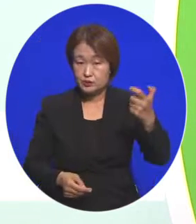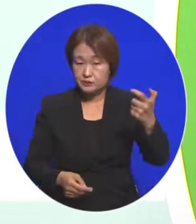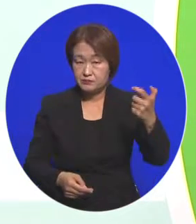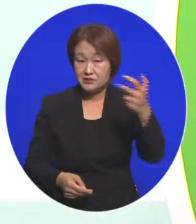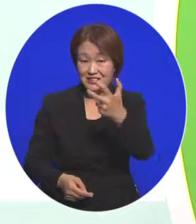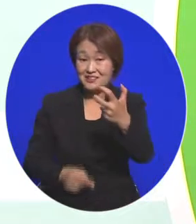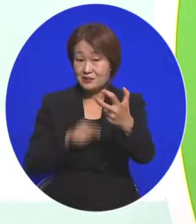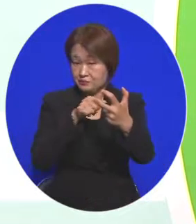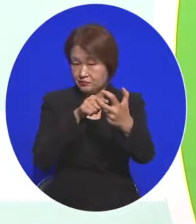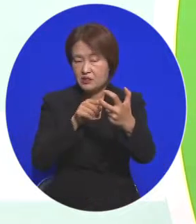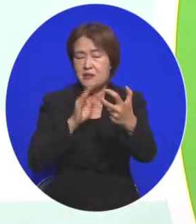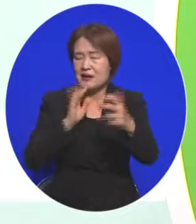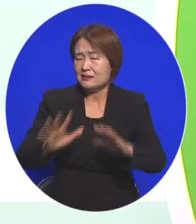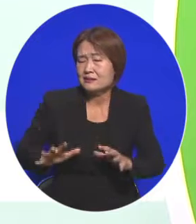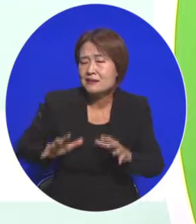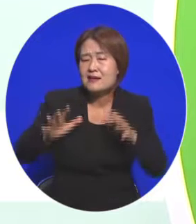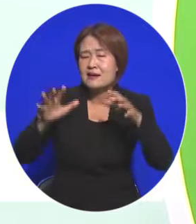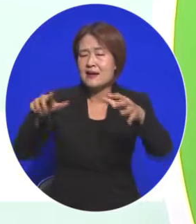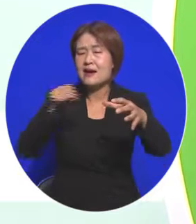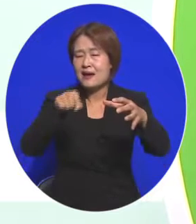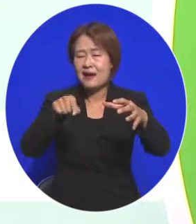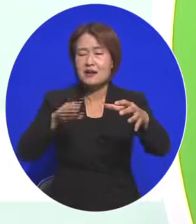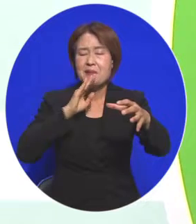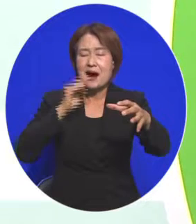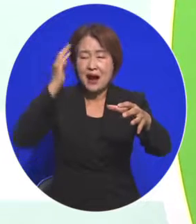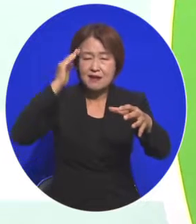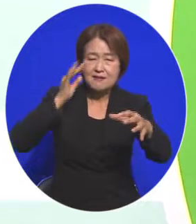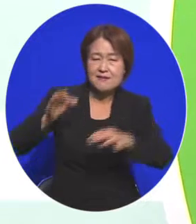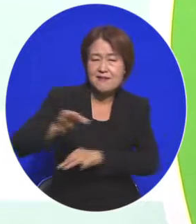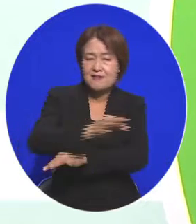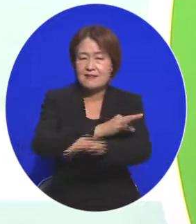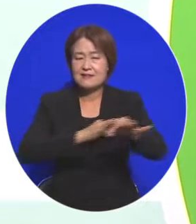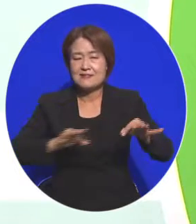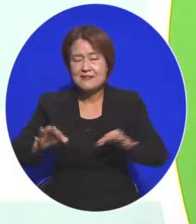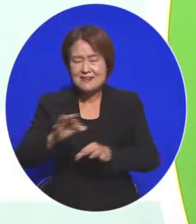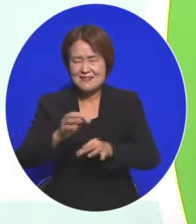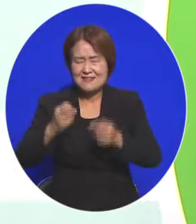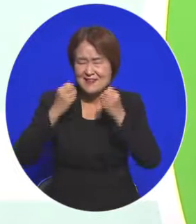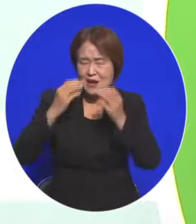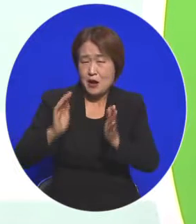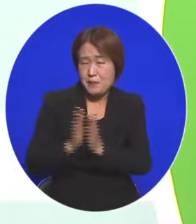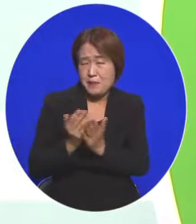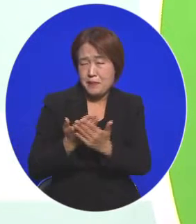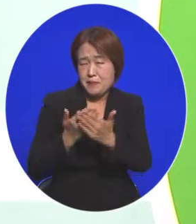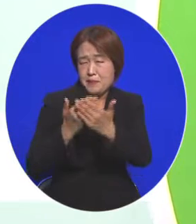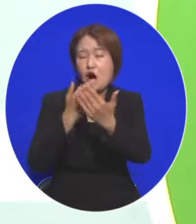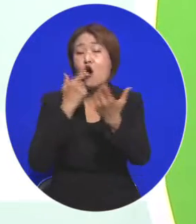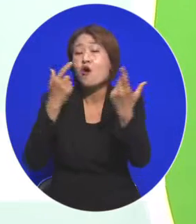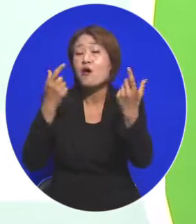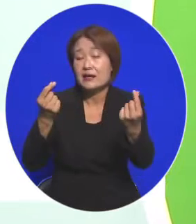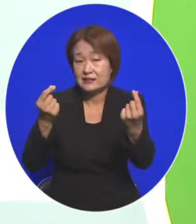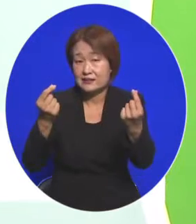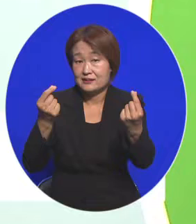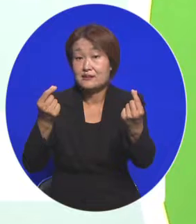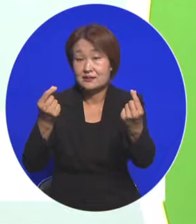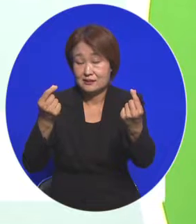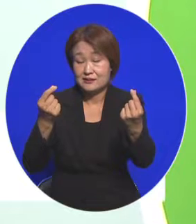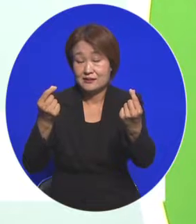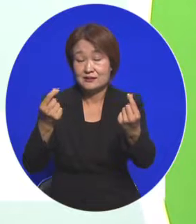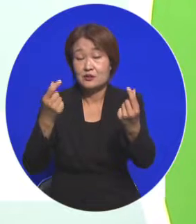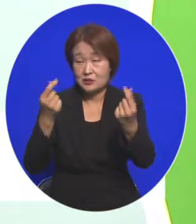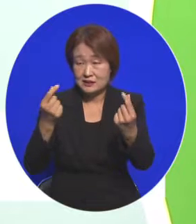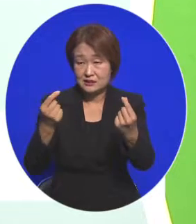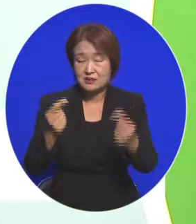기업들이 세계 시장을 누비며 우리나라 경제 기적의 토대를 놓았던 것처럼 탄소 중립은 분명